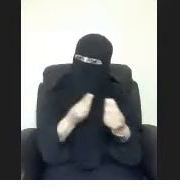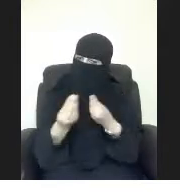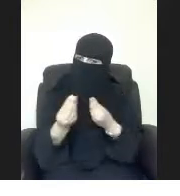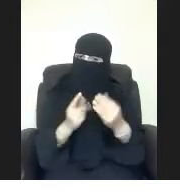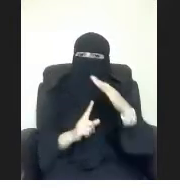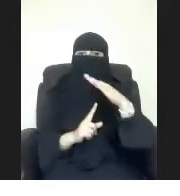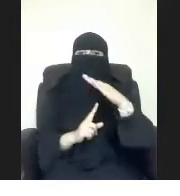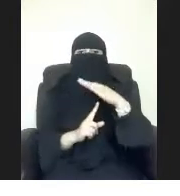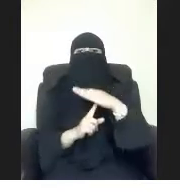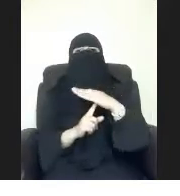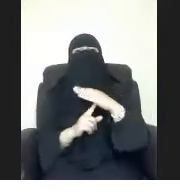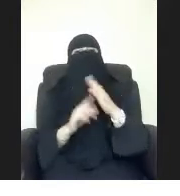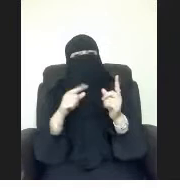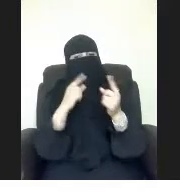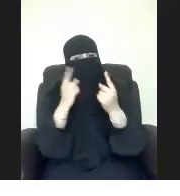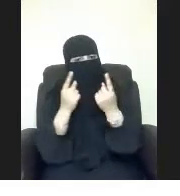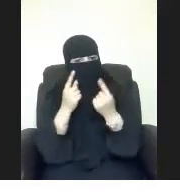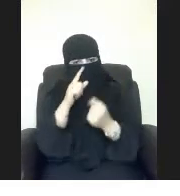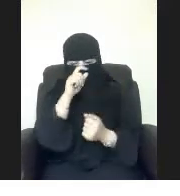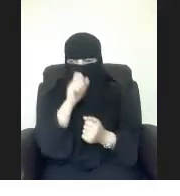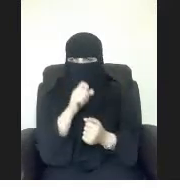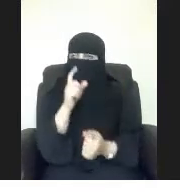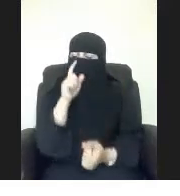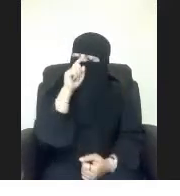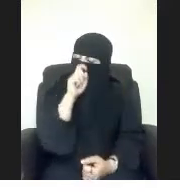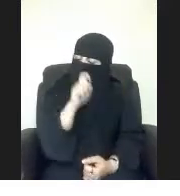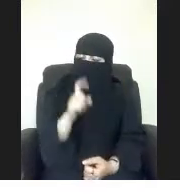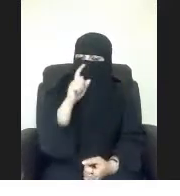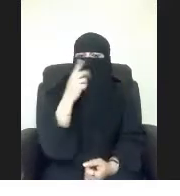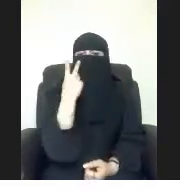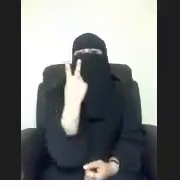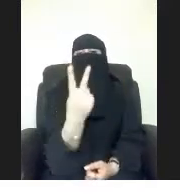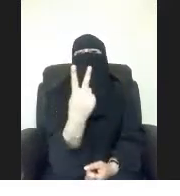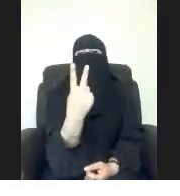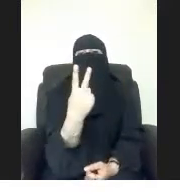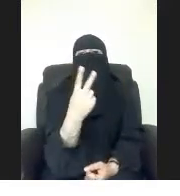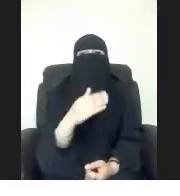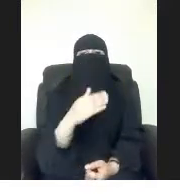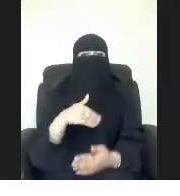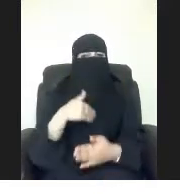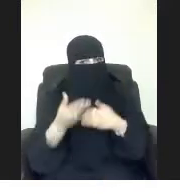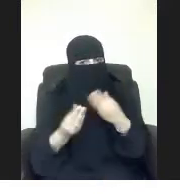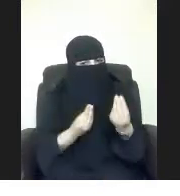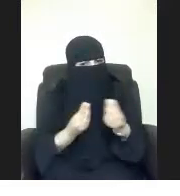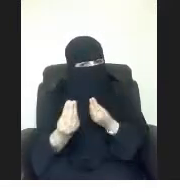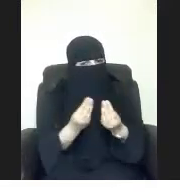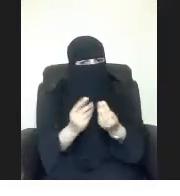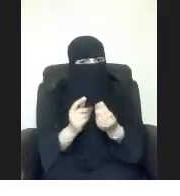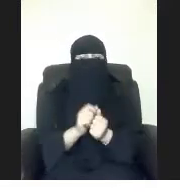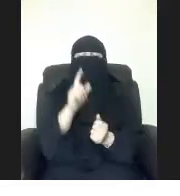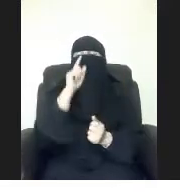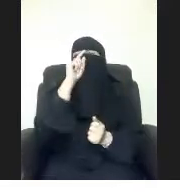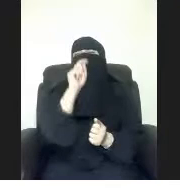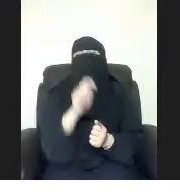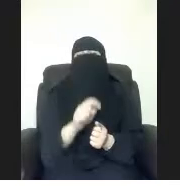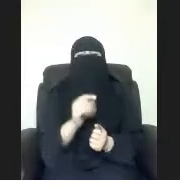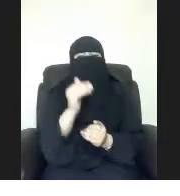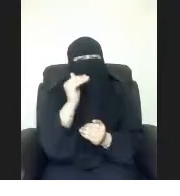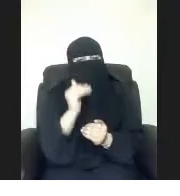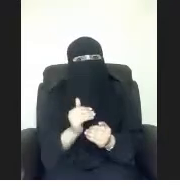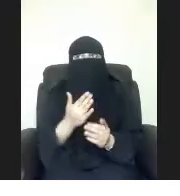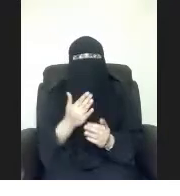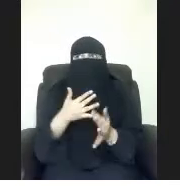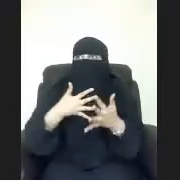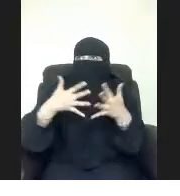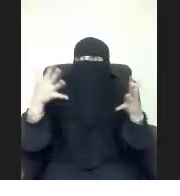على الأقل مشاركتين، على الأقل مشاركتين، فأنت تضمن بذلك مشاركة الجميع، ويوفر أيضا